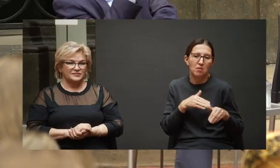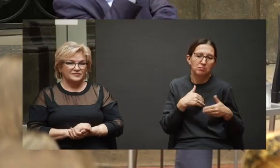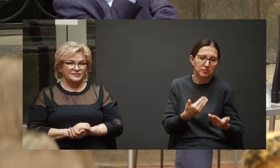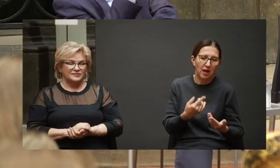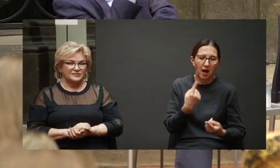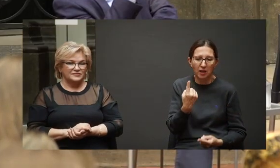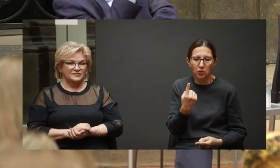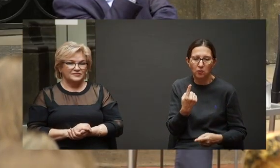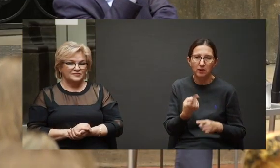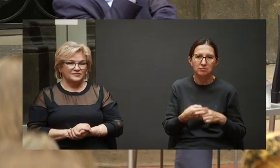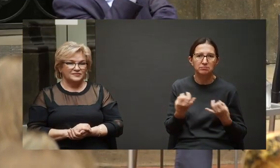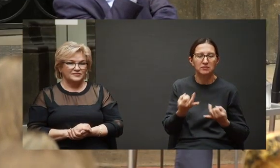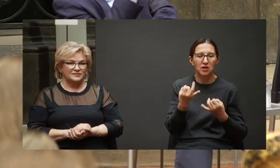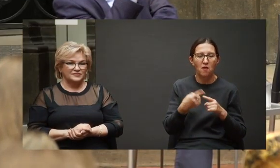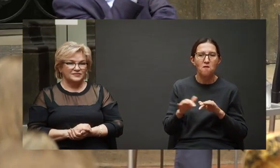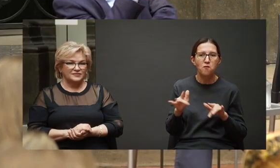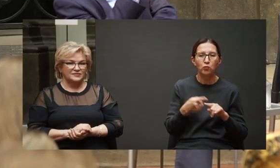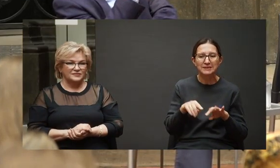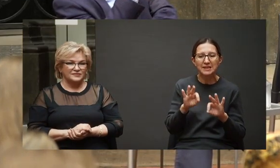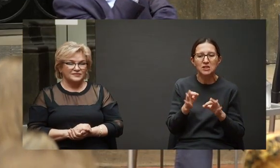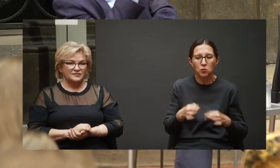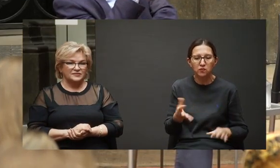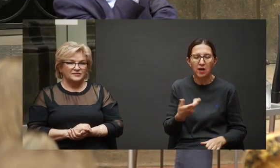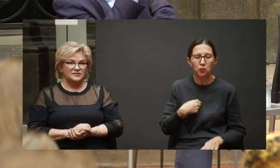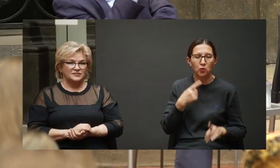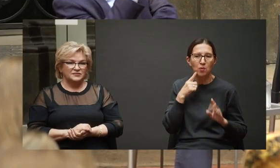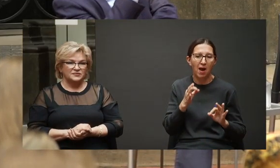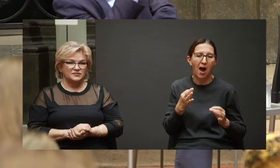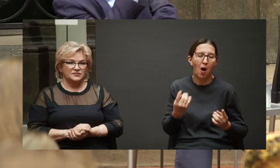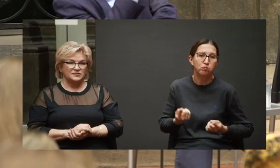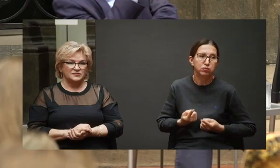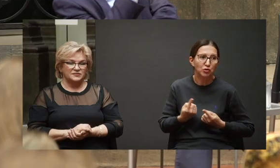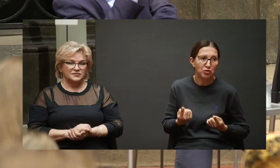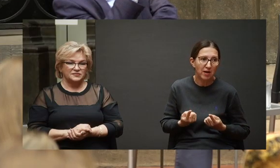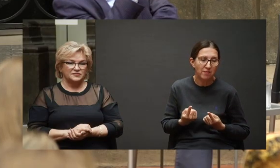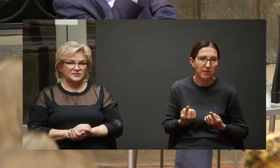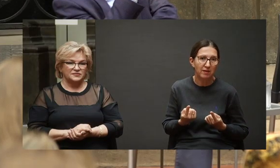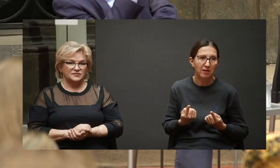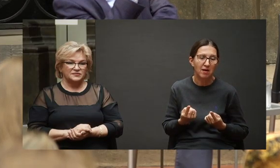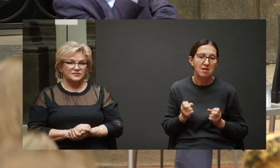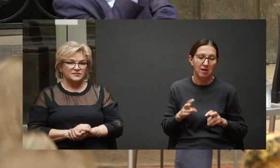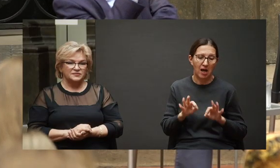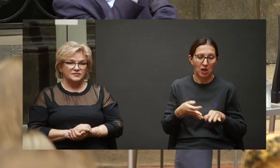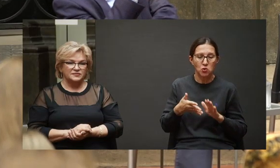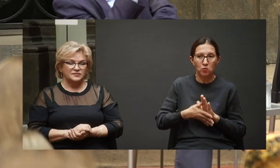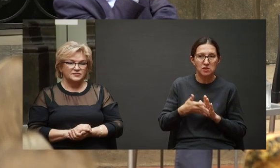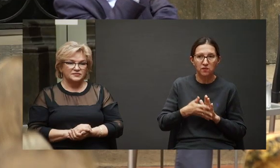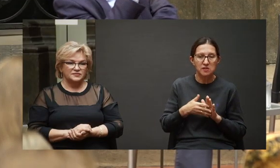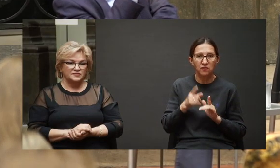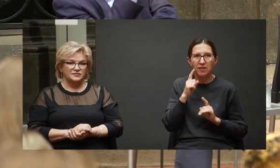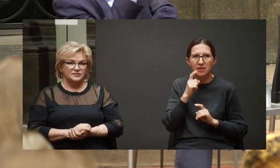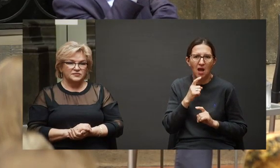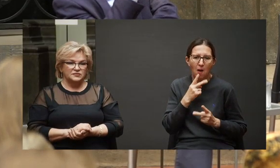из очень любопытных функций искусства, которую мы обычно, как искусствоведы, не